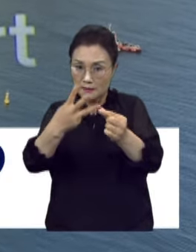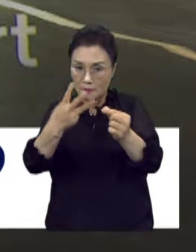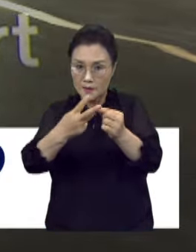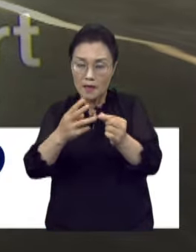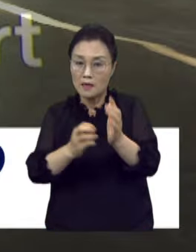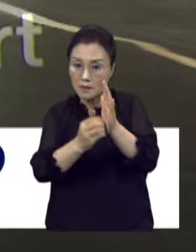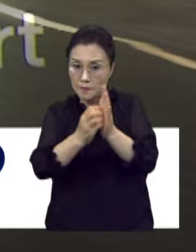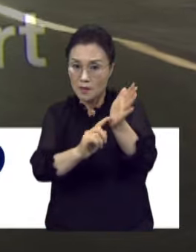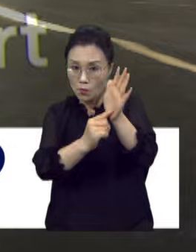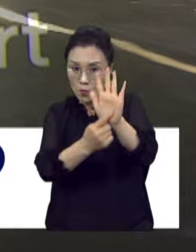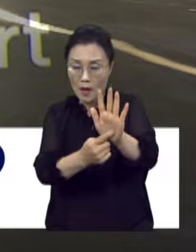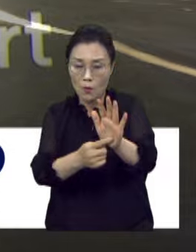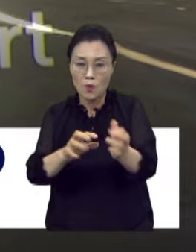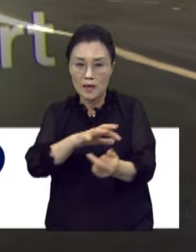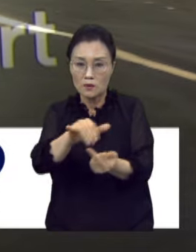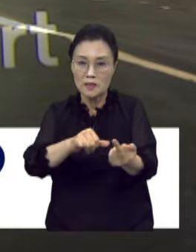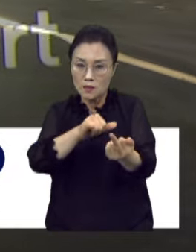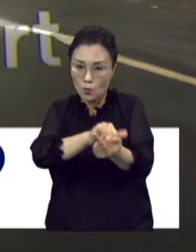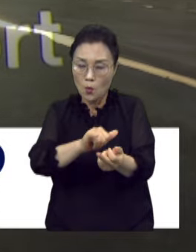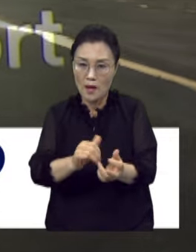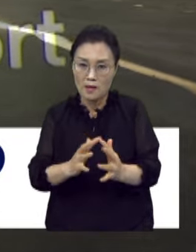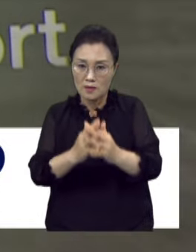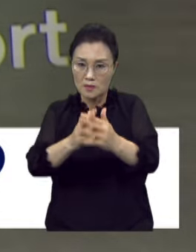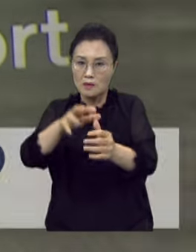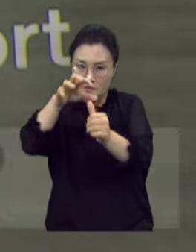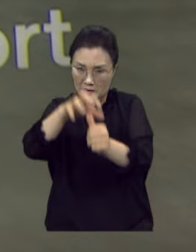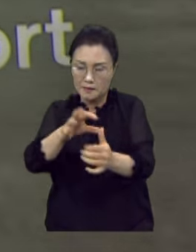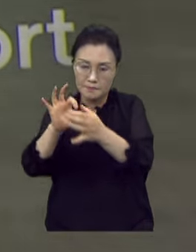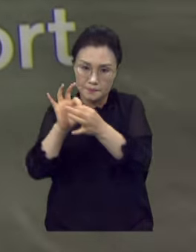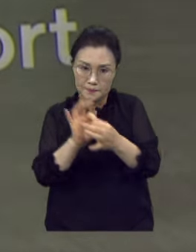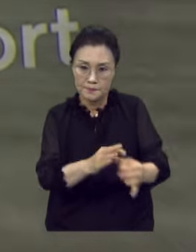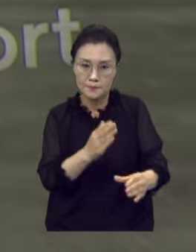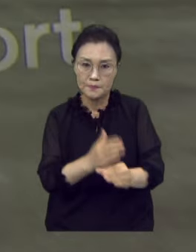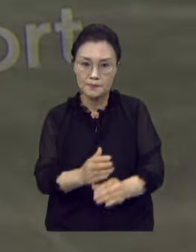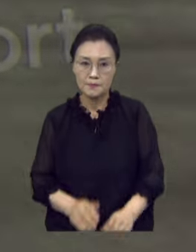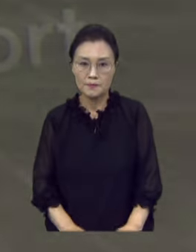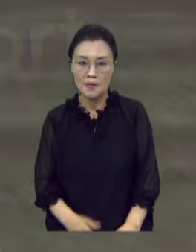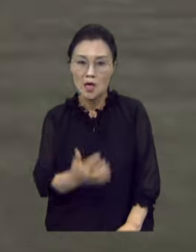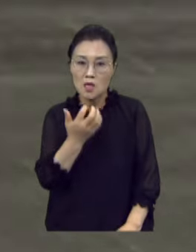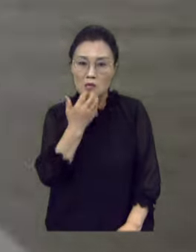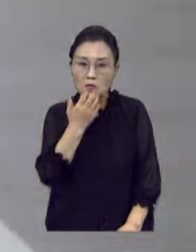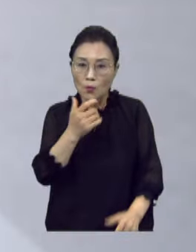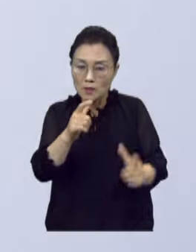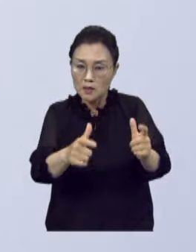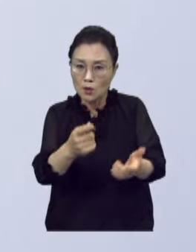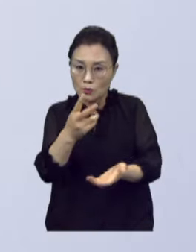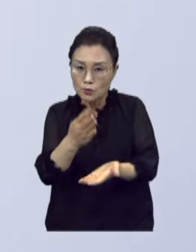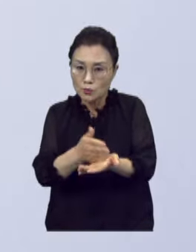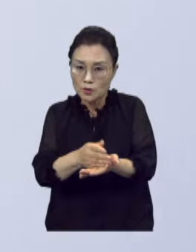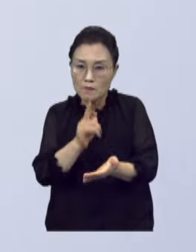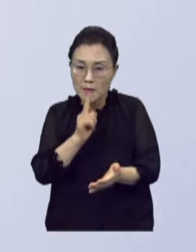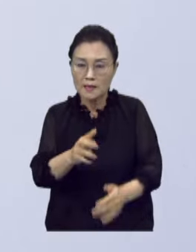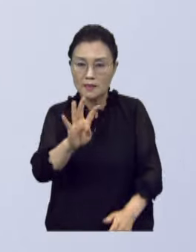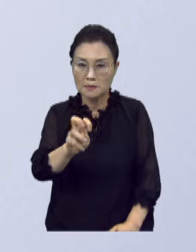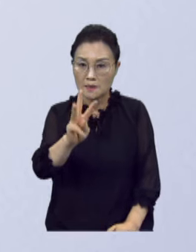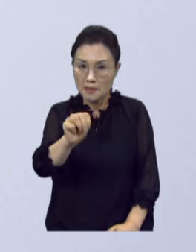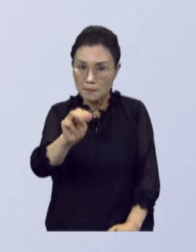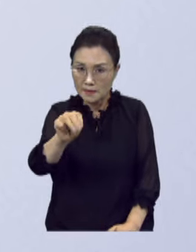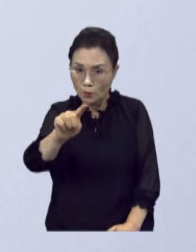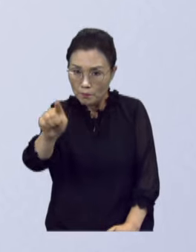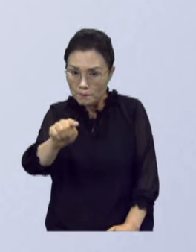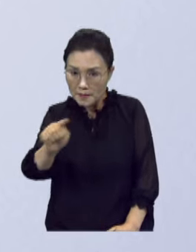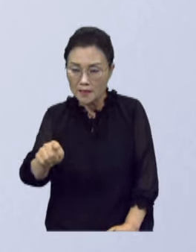앞두고 가덕 신공항 흔들기는 여전히 계속되고 있습니다 한 서울지역 언론은 43만 제미 규모의